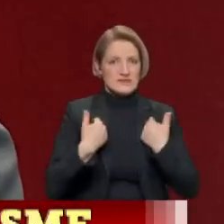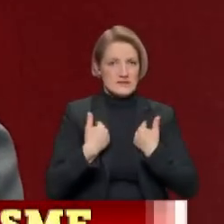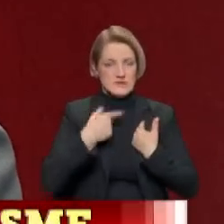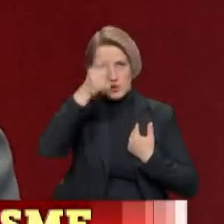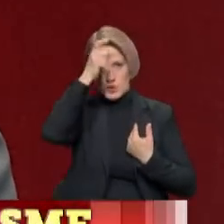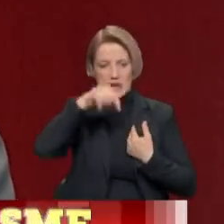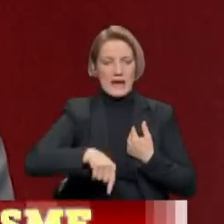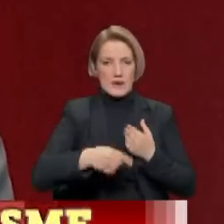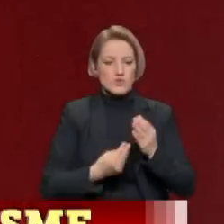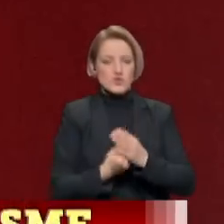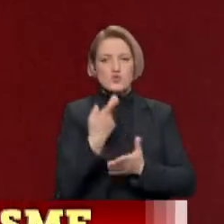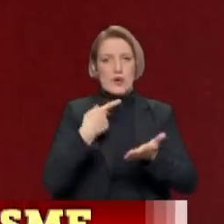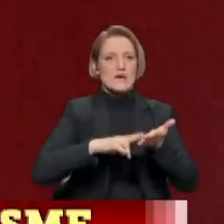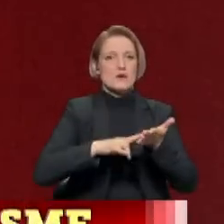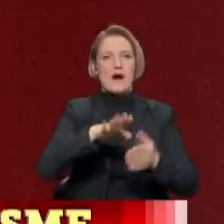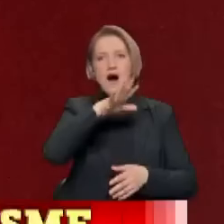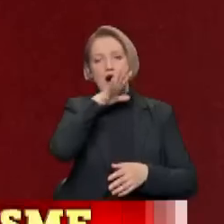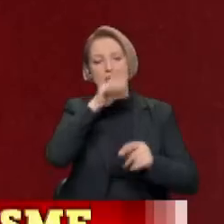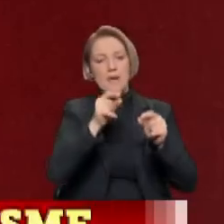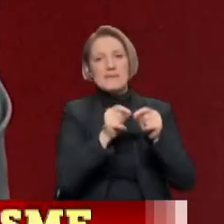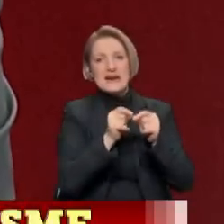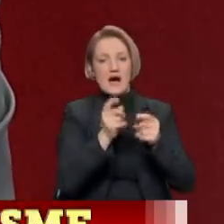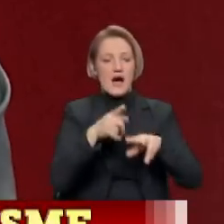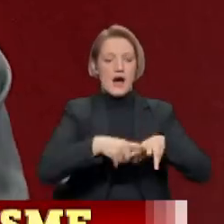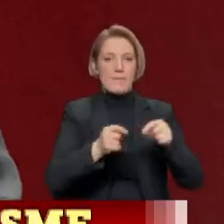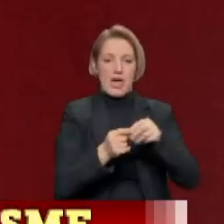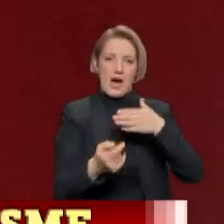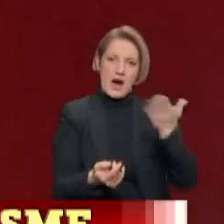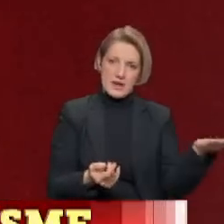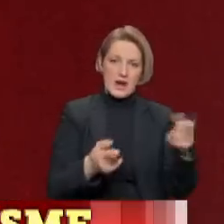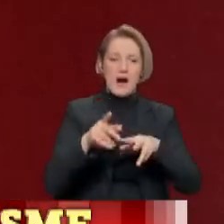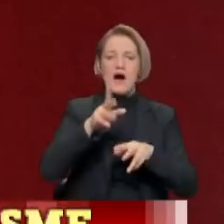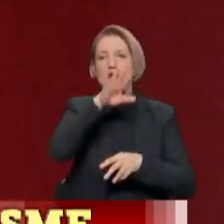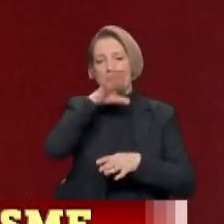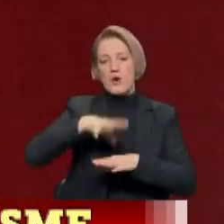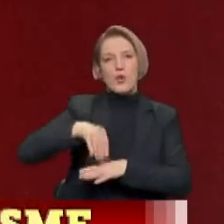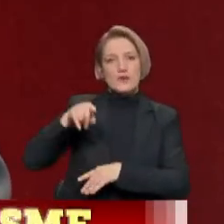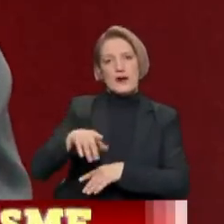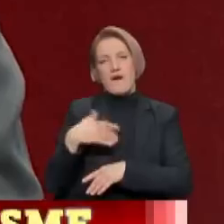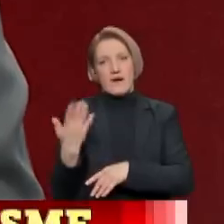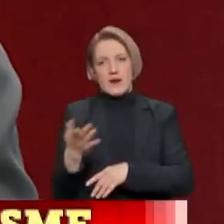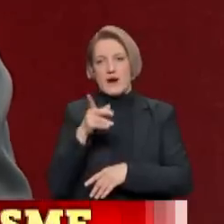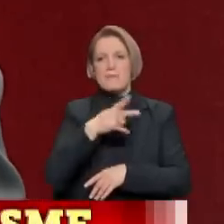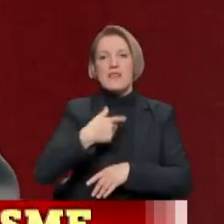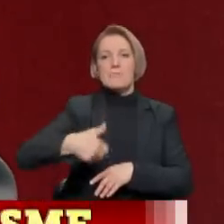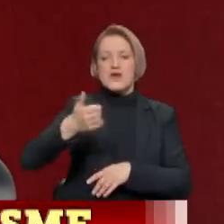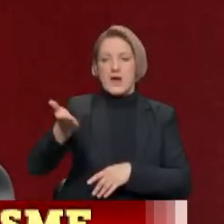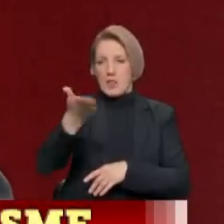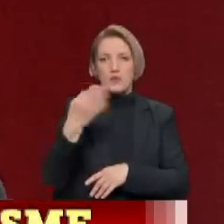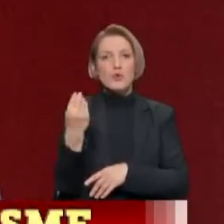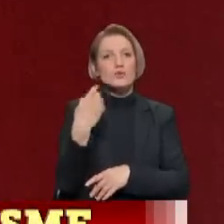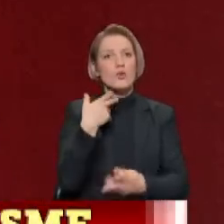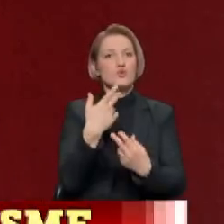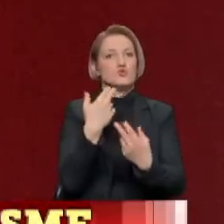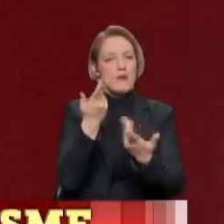kurucu üyesiyiz. Yani Avrupa Birliği ayrı, Avrupa Konseyi ayrı. Orada güzel konuşmalar yaptı belediye başkanlarımız. Ekrem İmamoğlu da çok